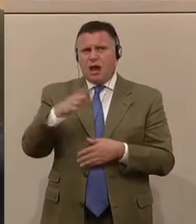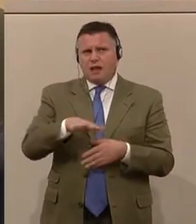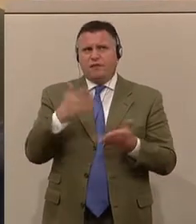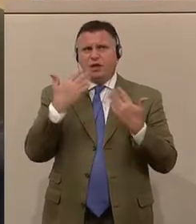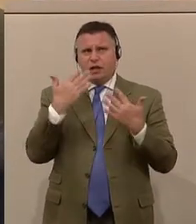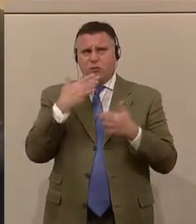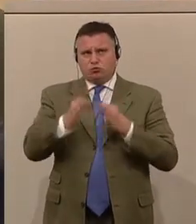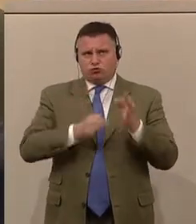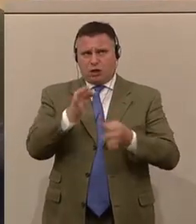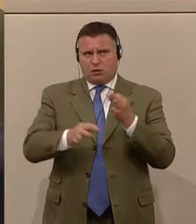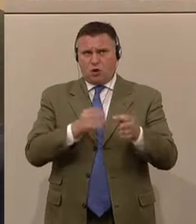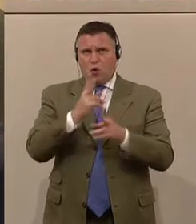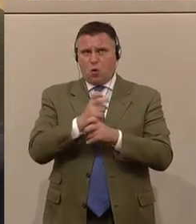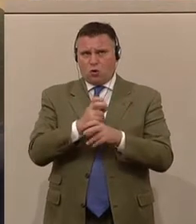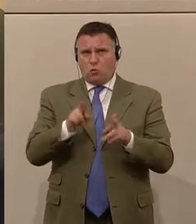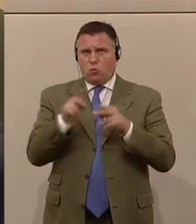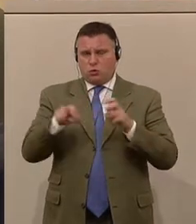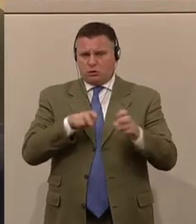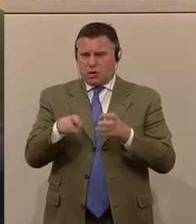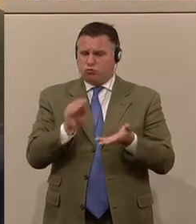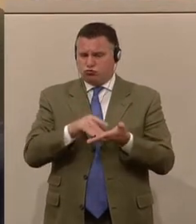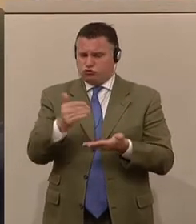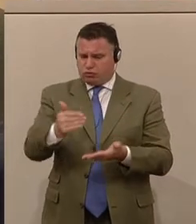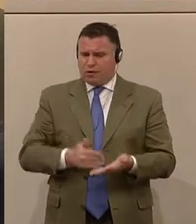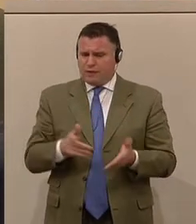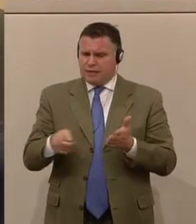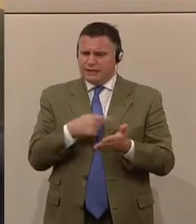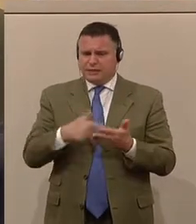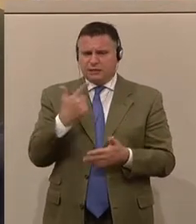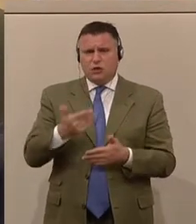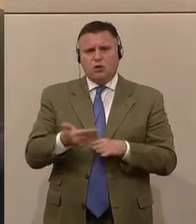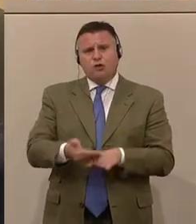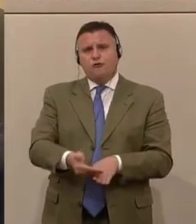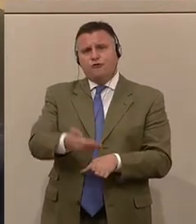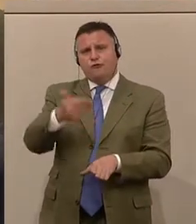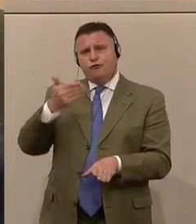und Energiestrategie der österreichischen Bundesregierung vor dem